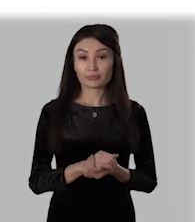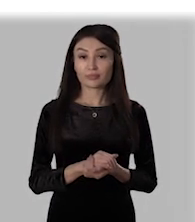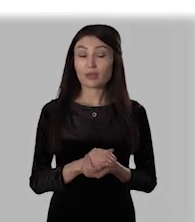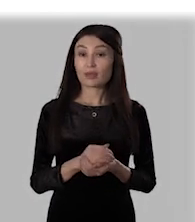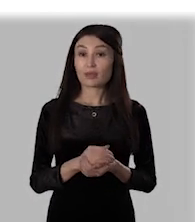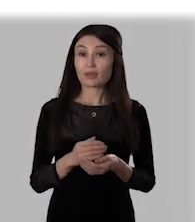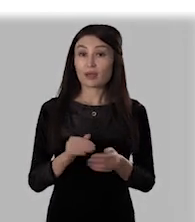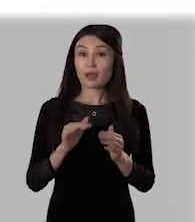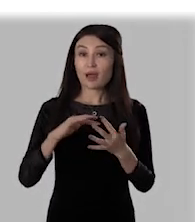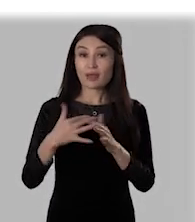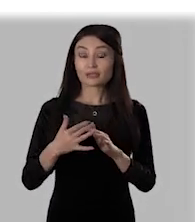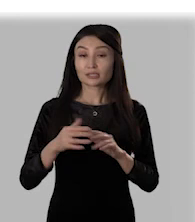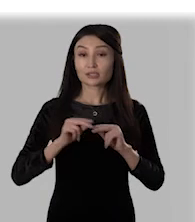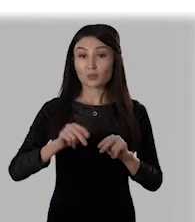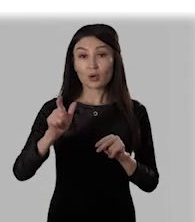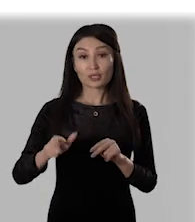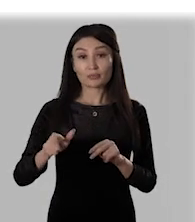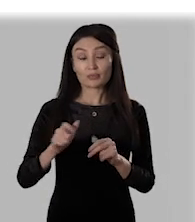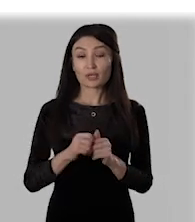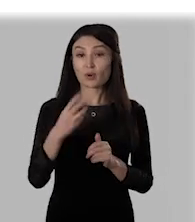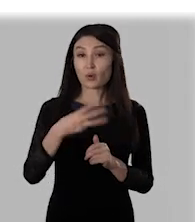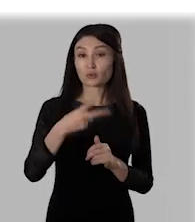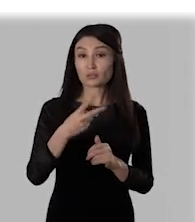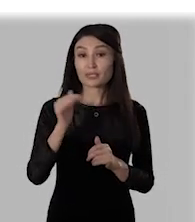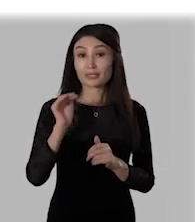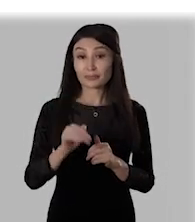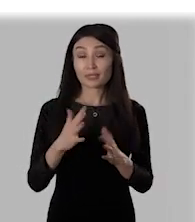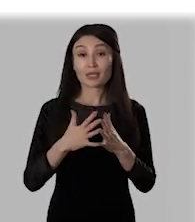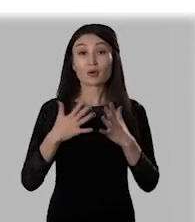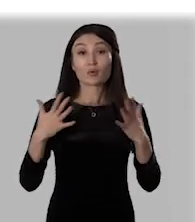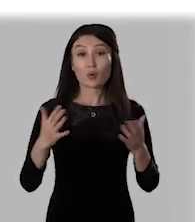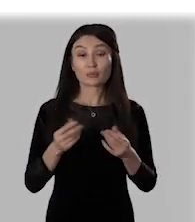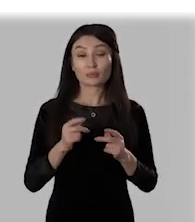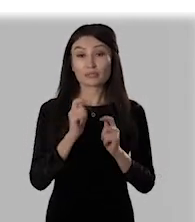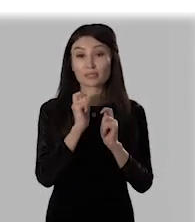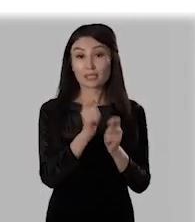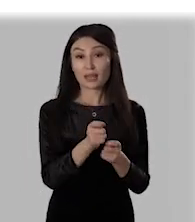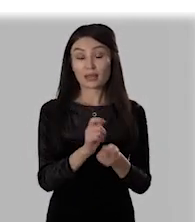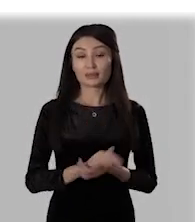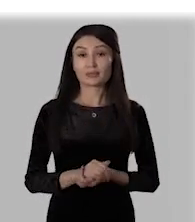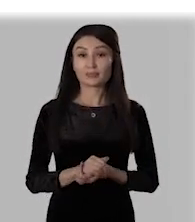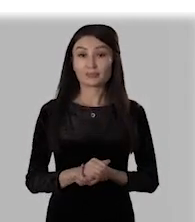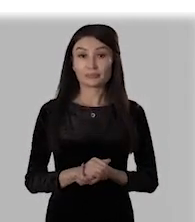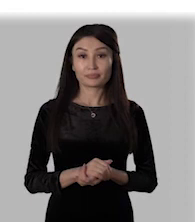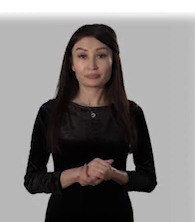Демек, айылдык мугалимдер 32 миңге көп сыйланды.